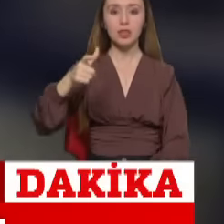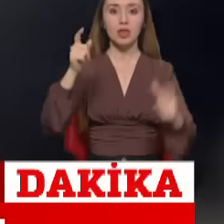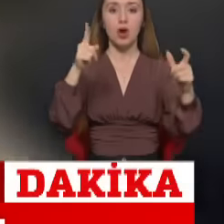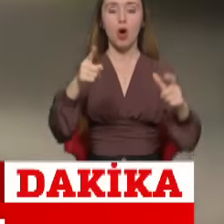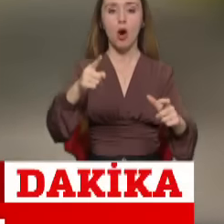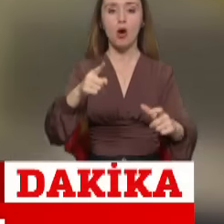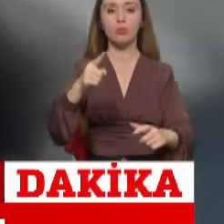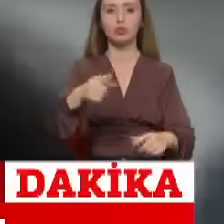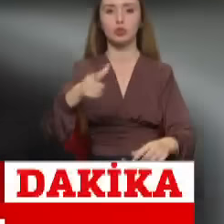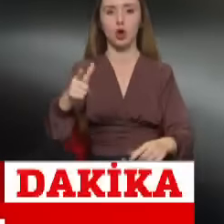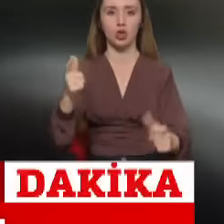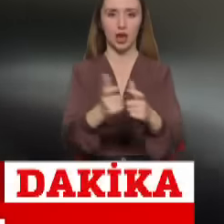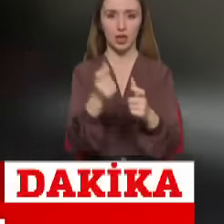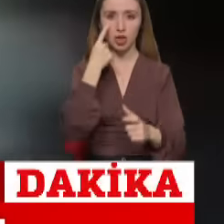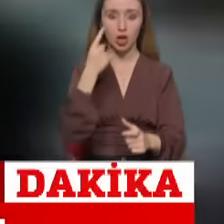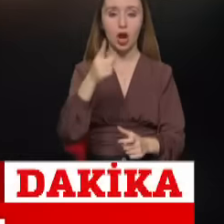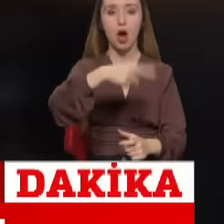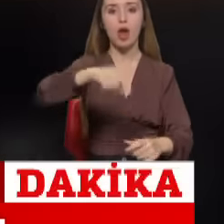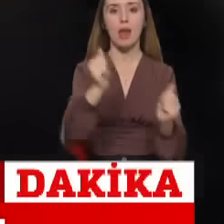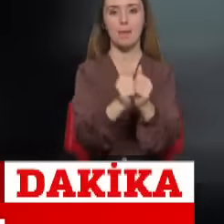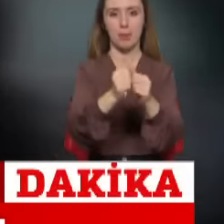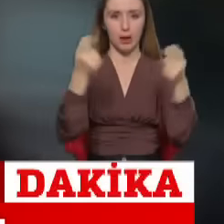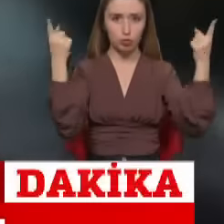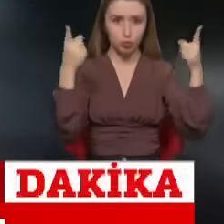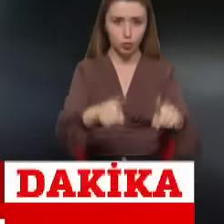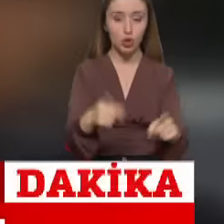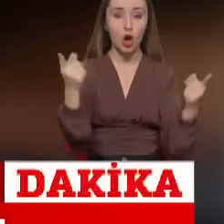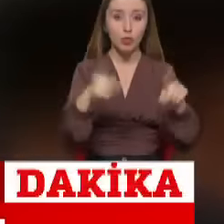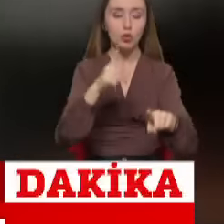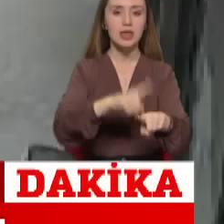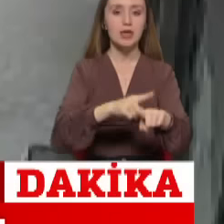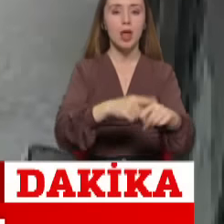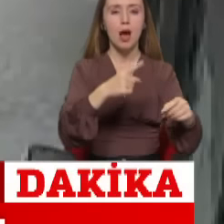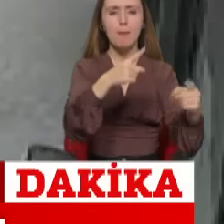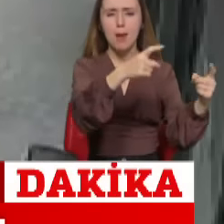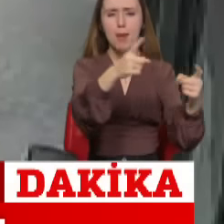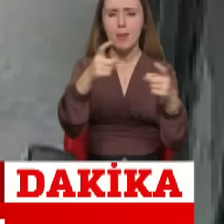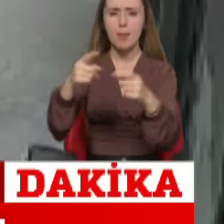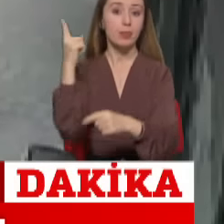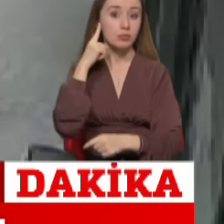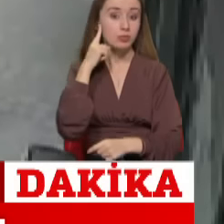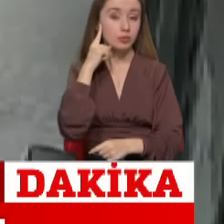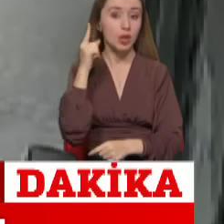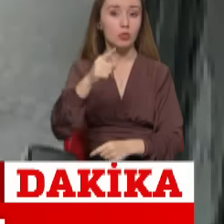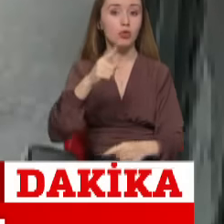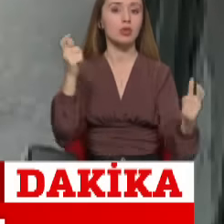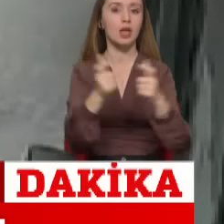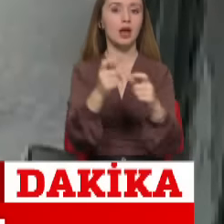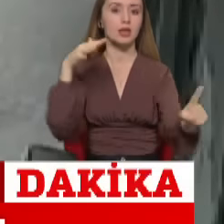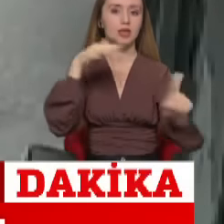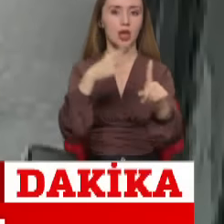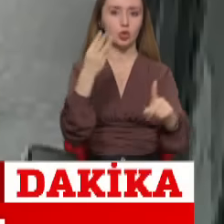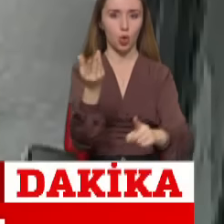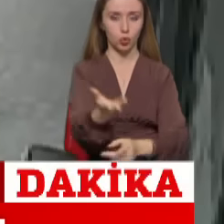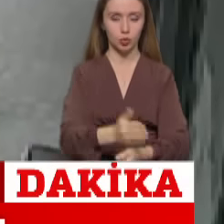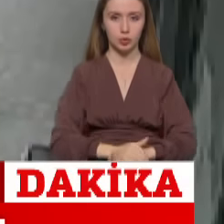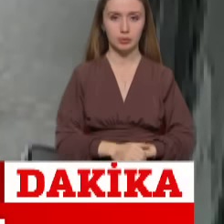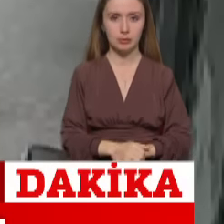Mardin Narlıköy Derneği'nde ilçelilerle bir araya geldi. Buluşma sırasında silah sesleri duyuldu. Derneğe saldırı gerçekleştirildi.